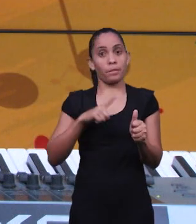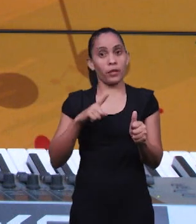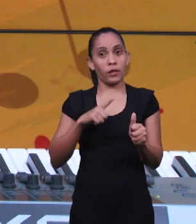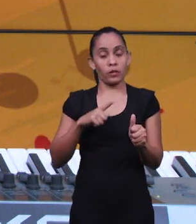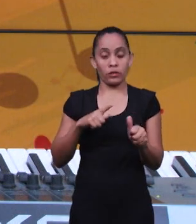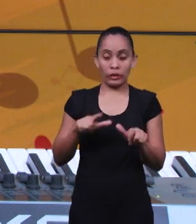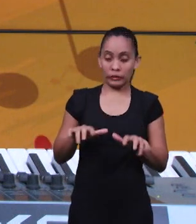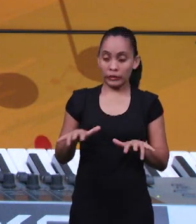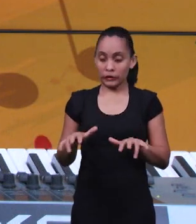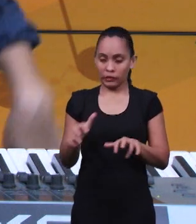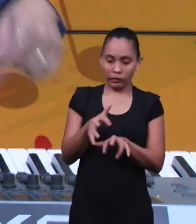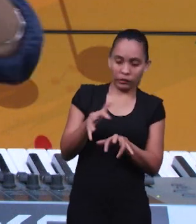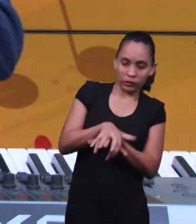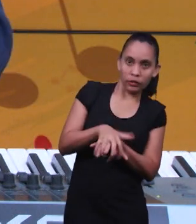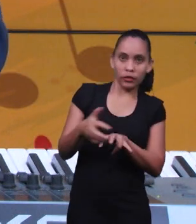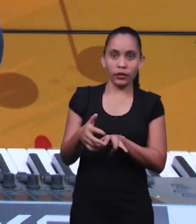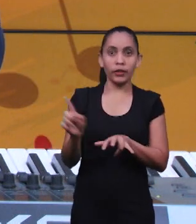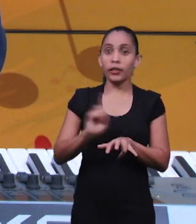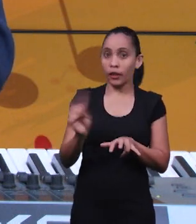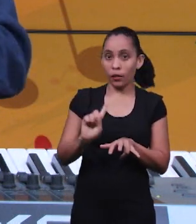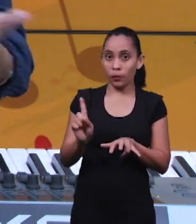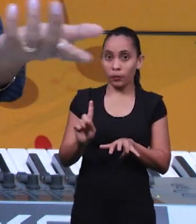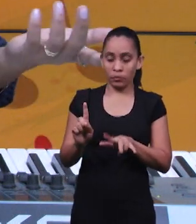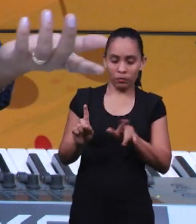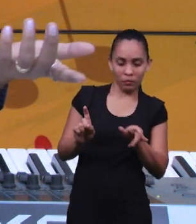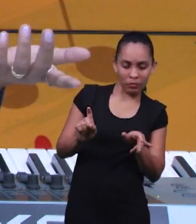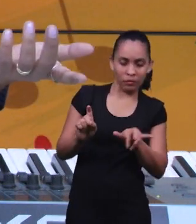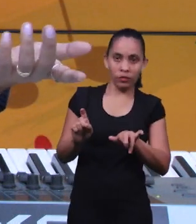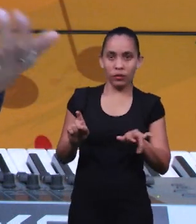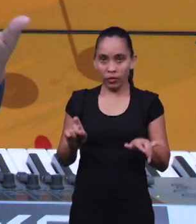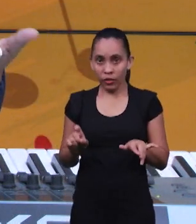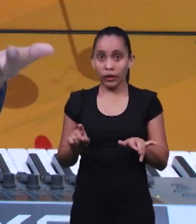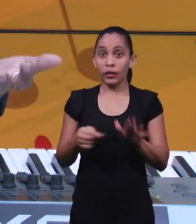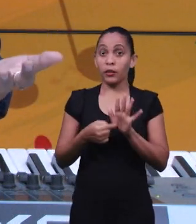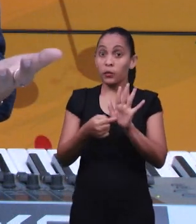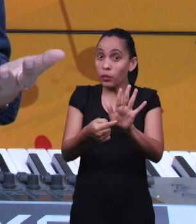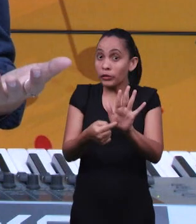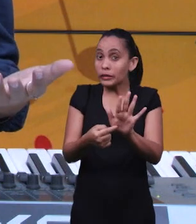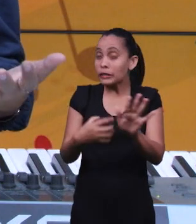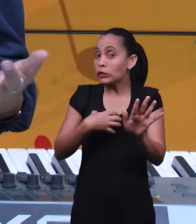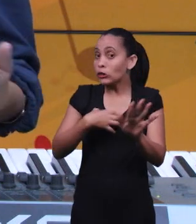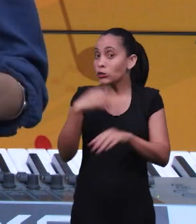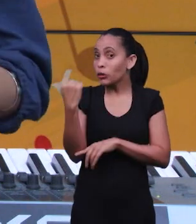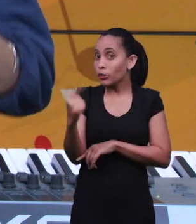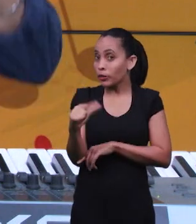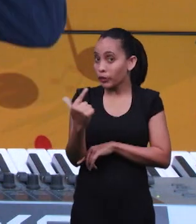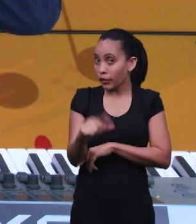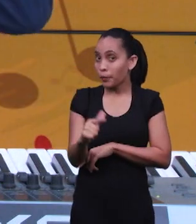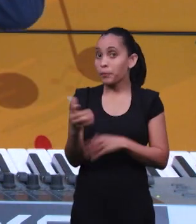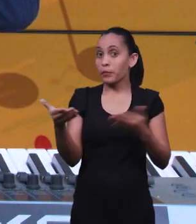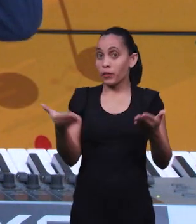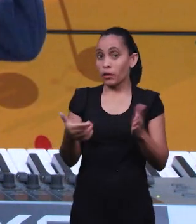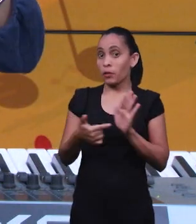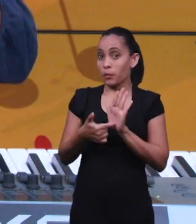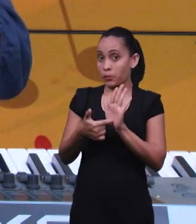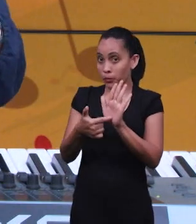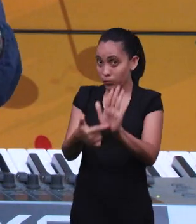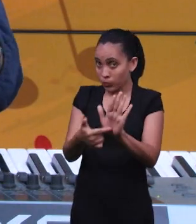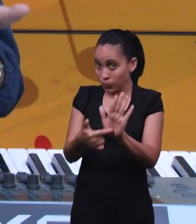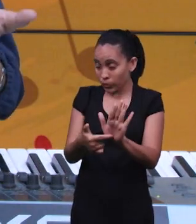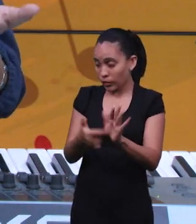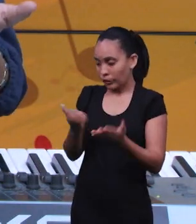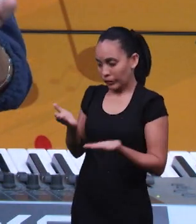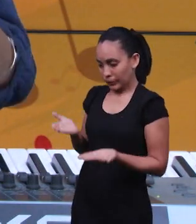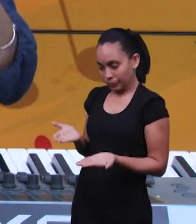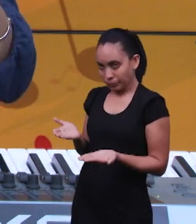À la condition que vous ne passez pas les doigts un sur l'autre et vous ne mettez pas le pouce dans le jazz. Donc, on va mettre le